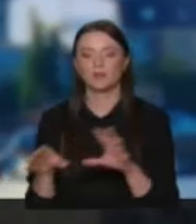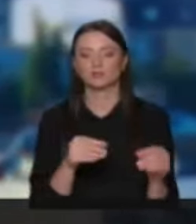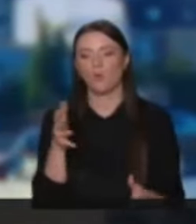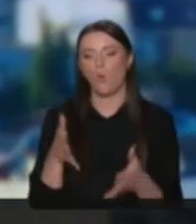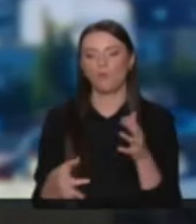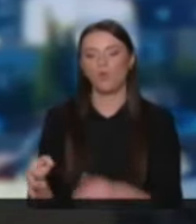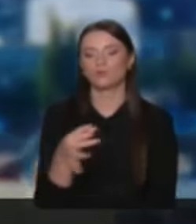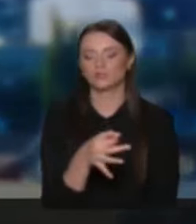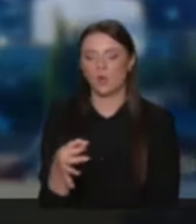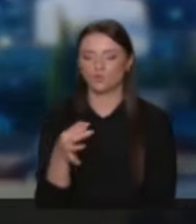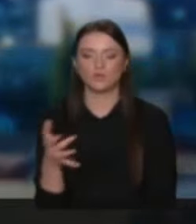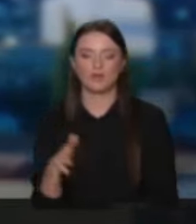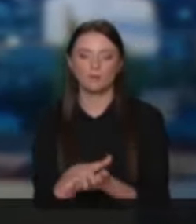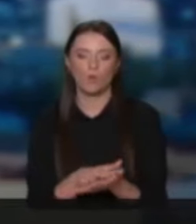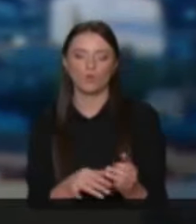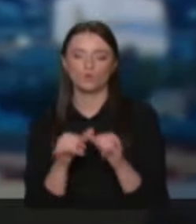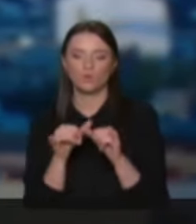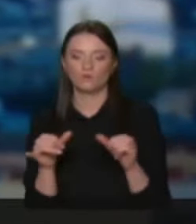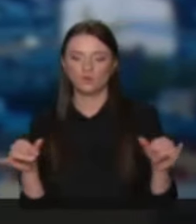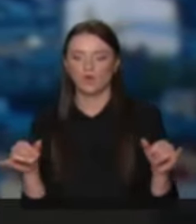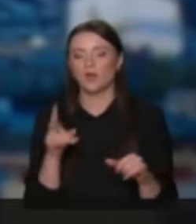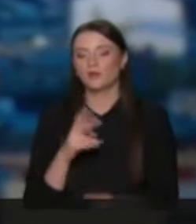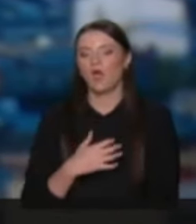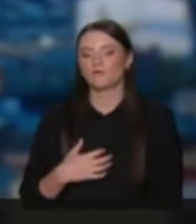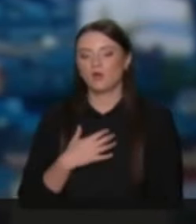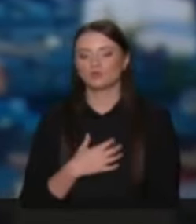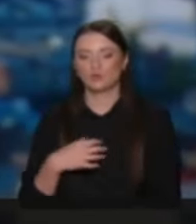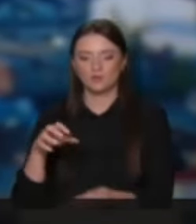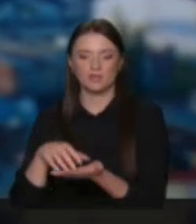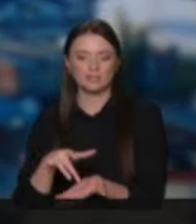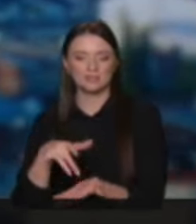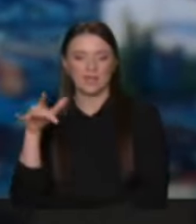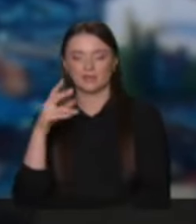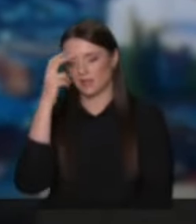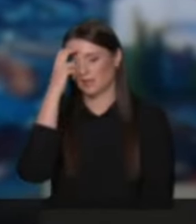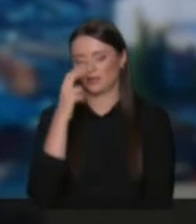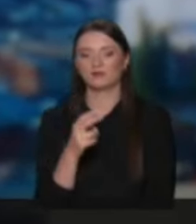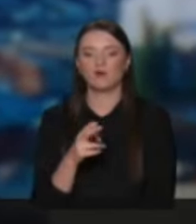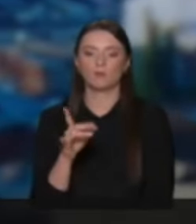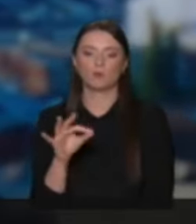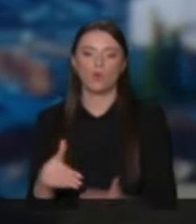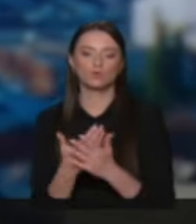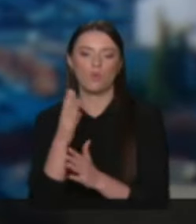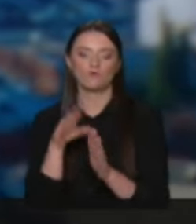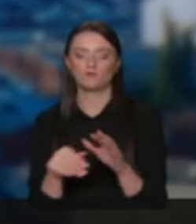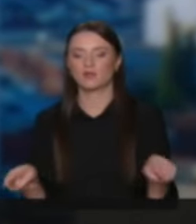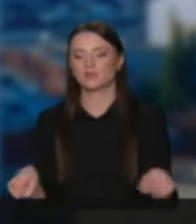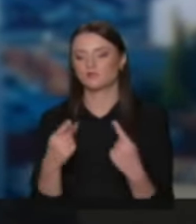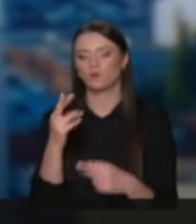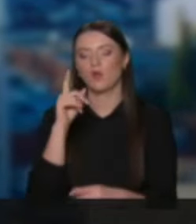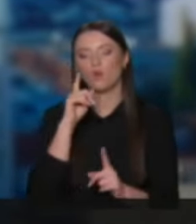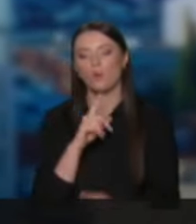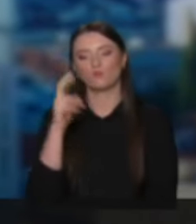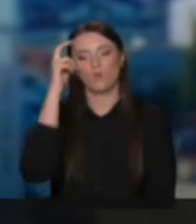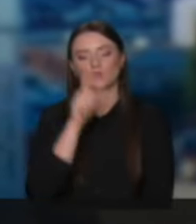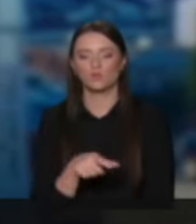такий острів, який продовжує розвиватися, і як важливий рекреаційний центр Києва. Про нововведення, створені для комфорту киян